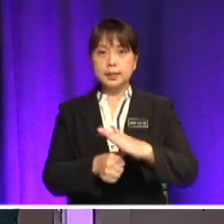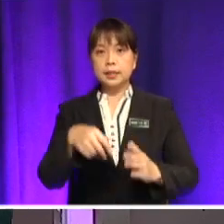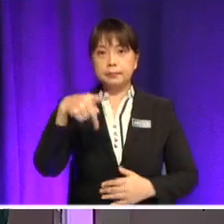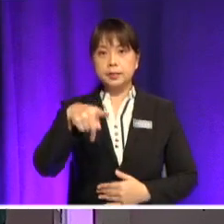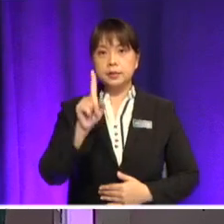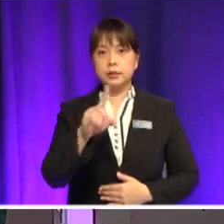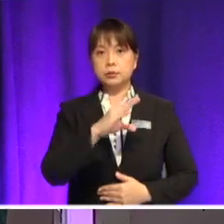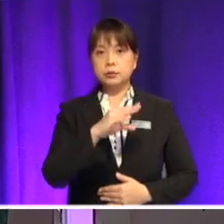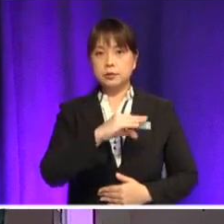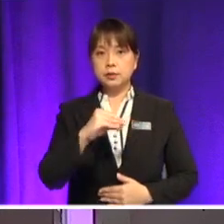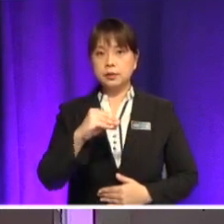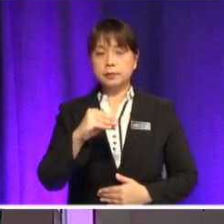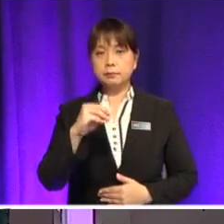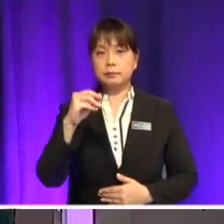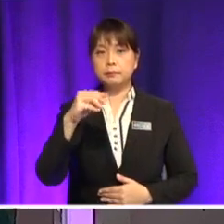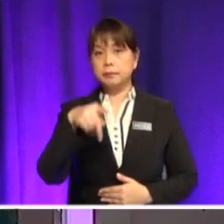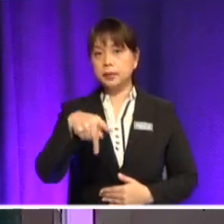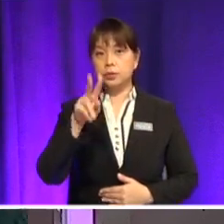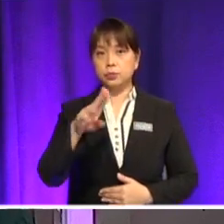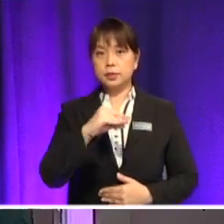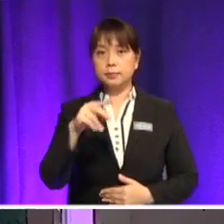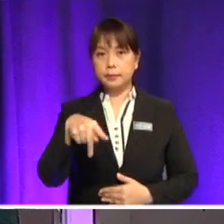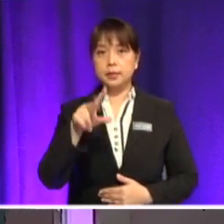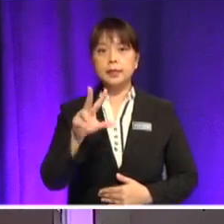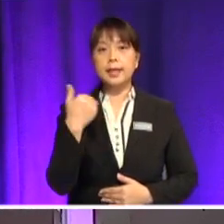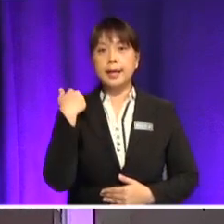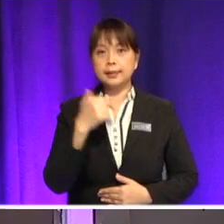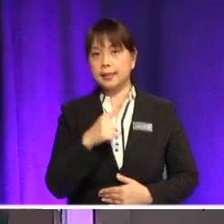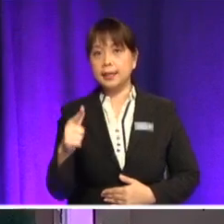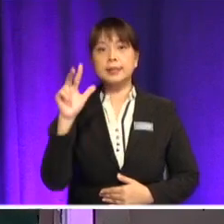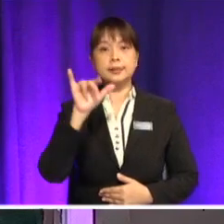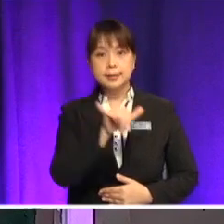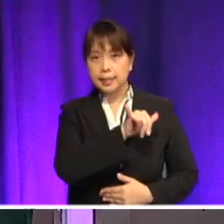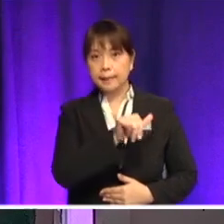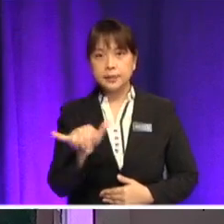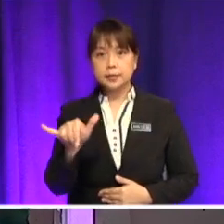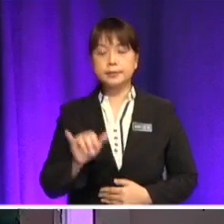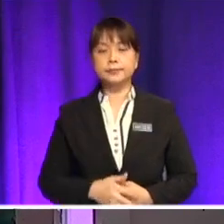sama jelas Hanif Oke jadi seterusnya